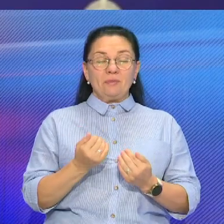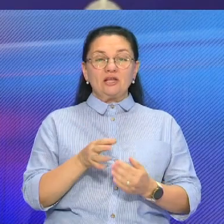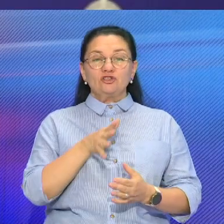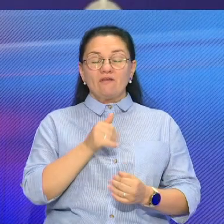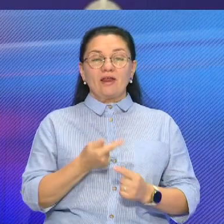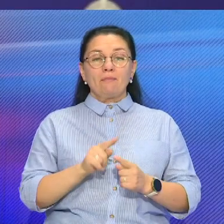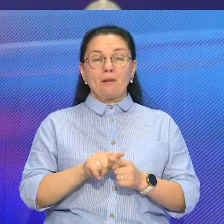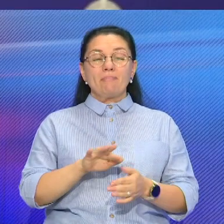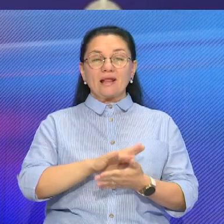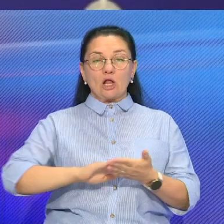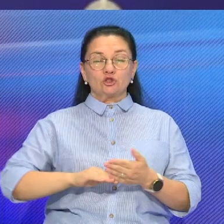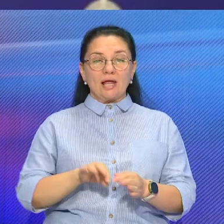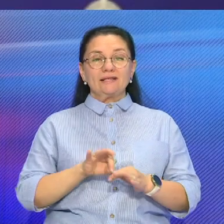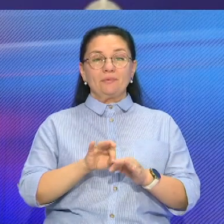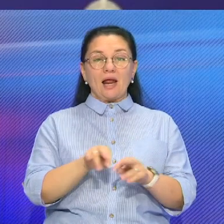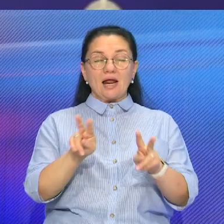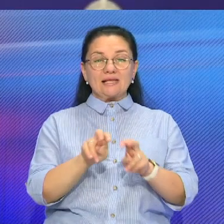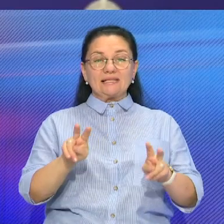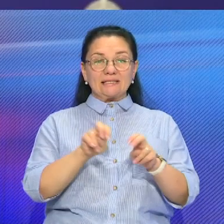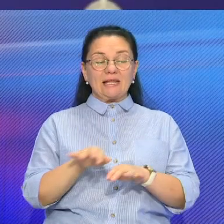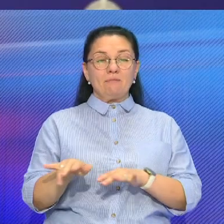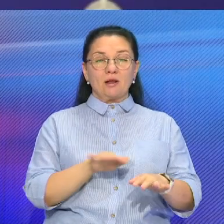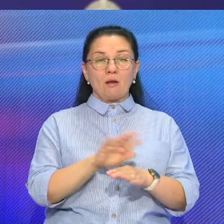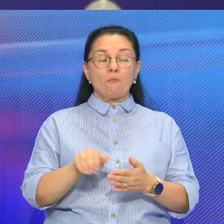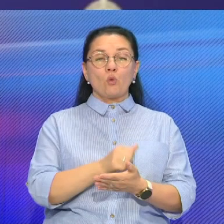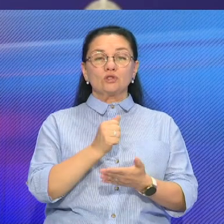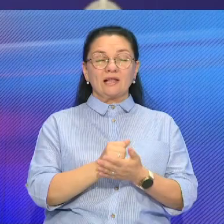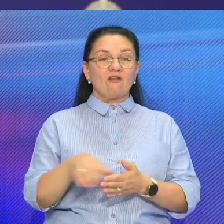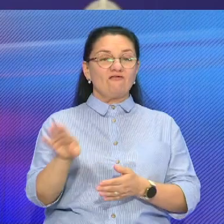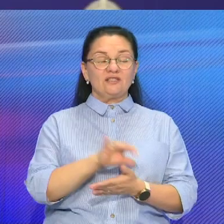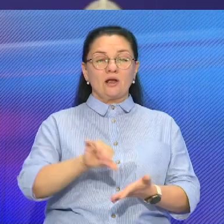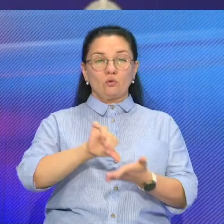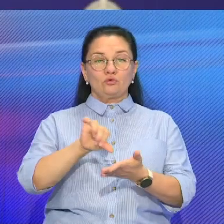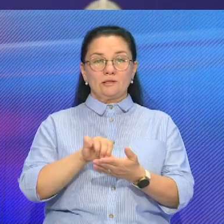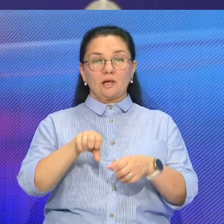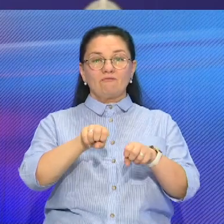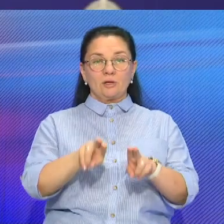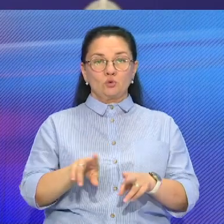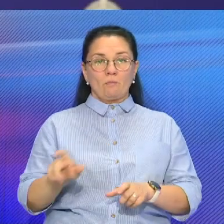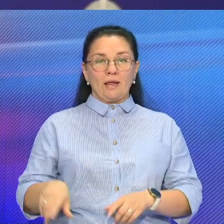продолжается проведение оперативно-розыскных мероприятий по установлению всех участников преступления.